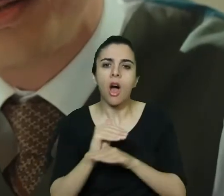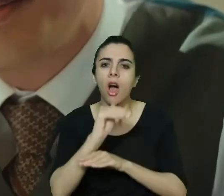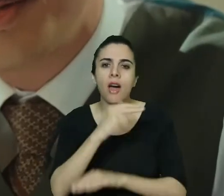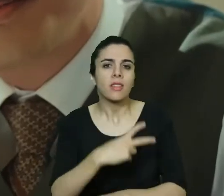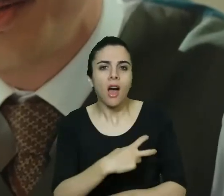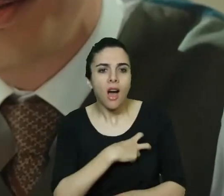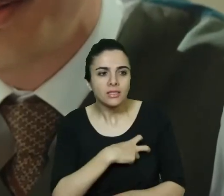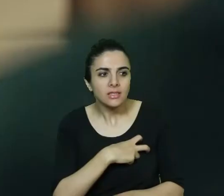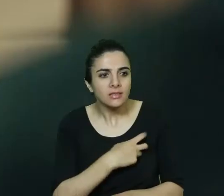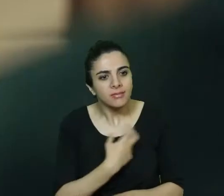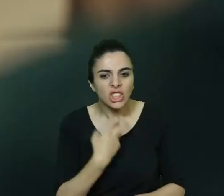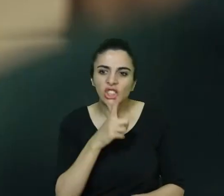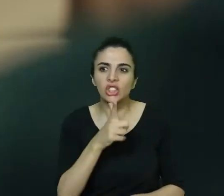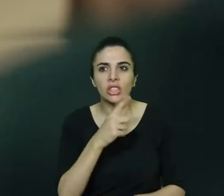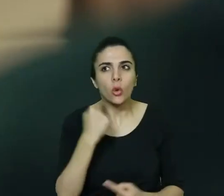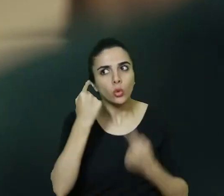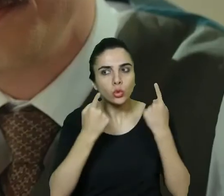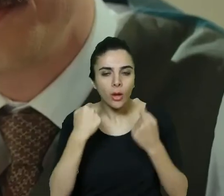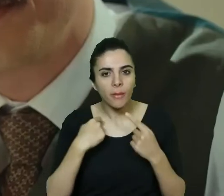aşka, şiire bakışım değişti.